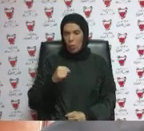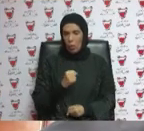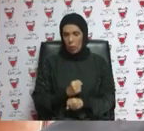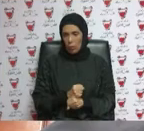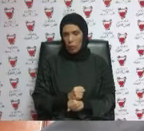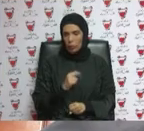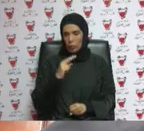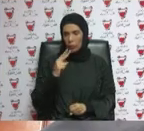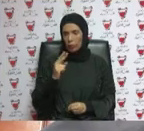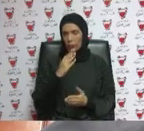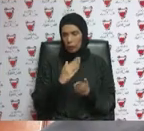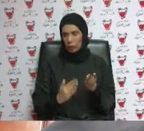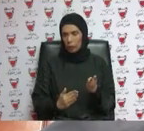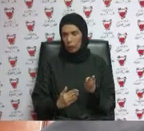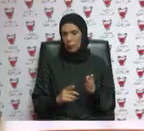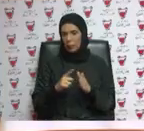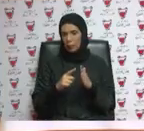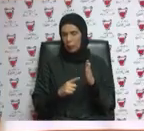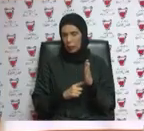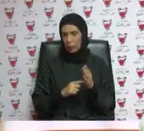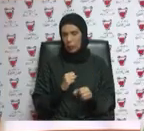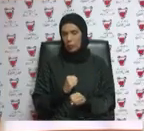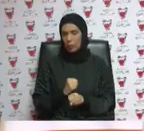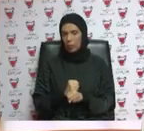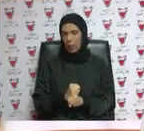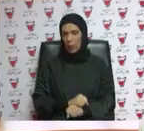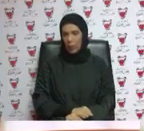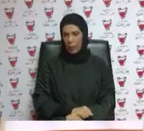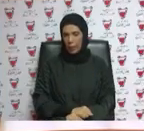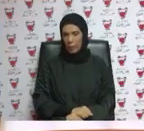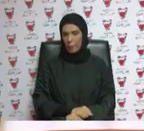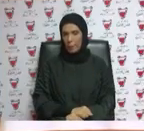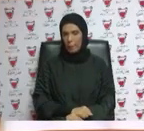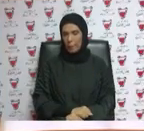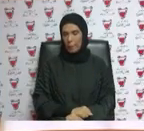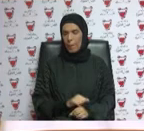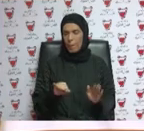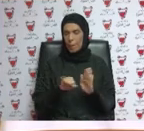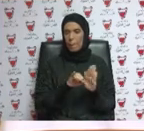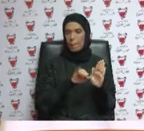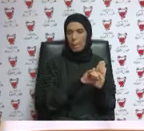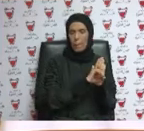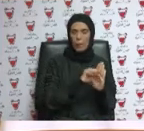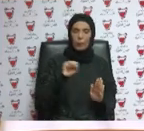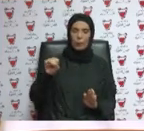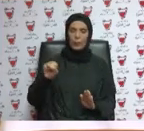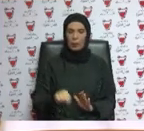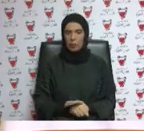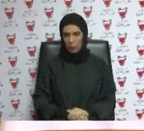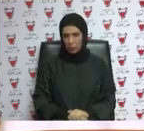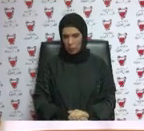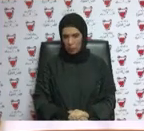تكلم عن شق اللي هو في قانون العمل، قانون العمل في باب مواد متعلقة تماما في حالة